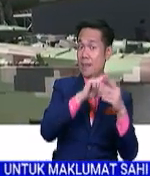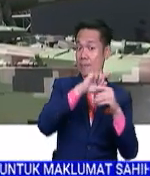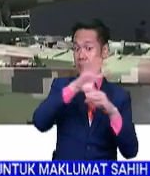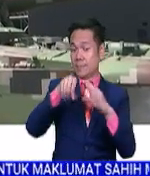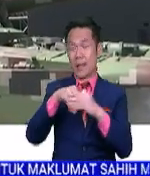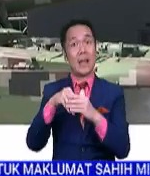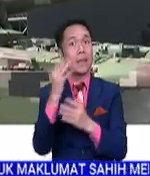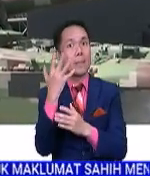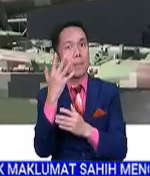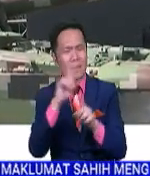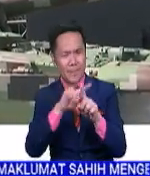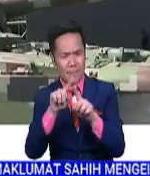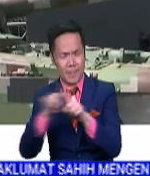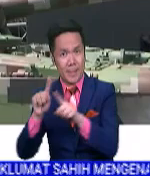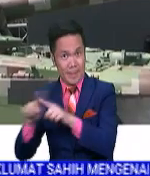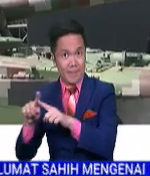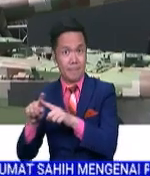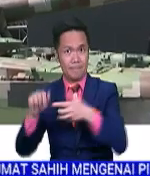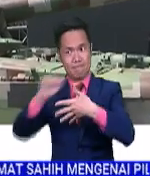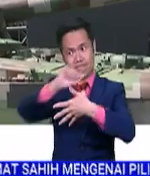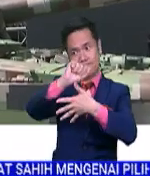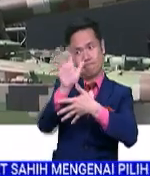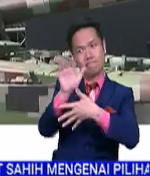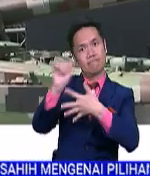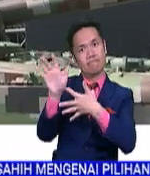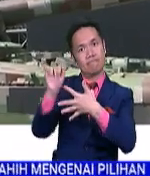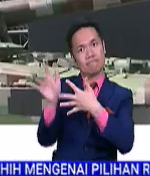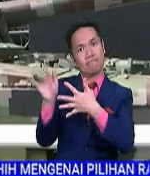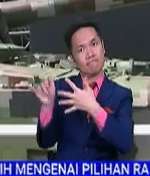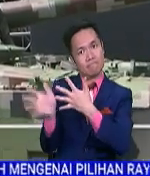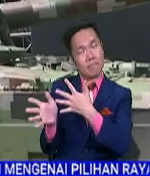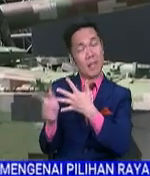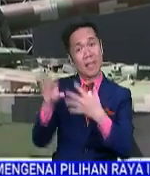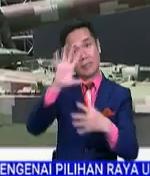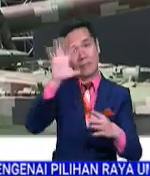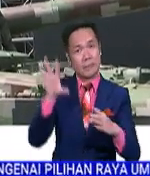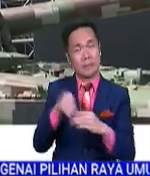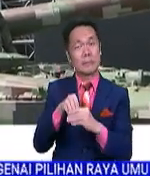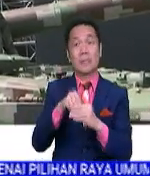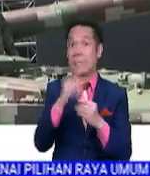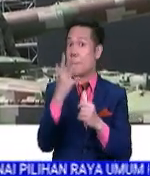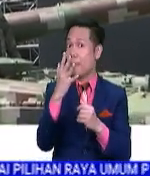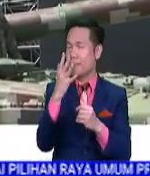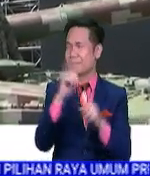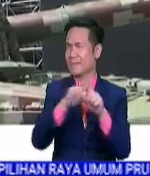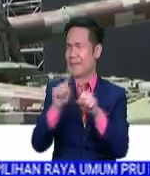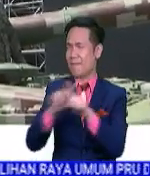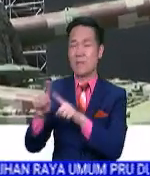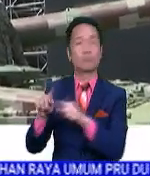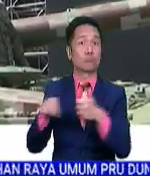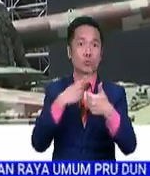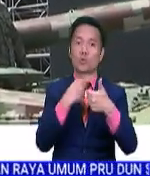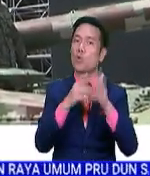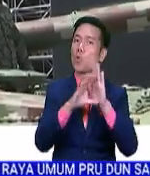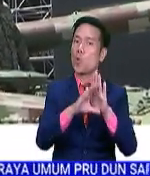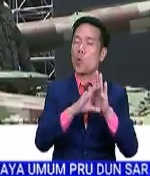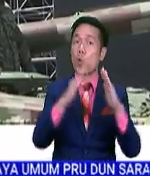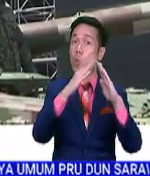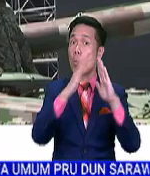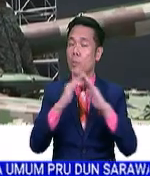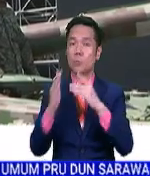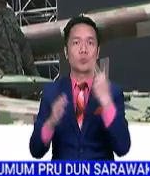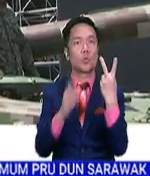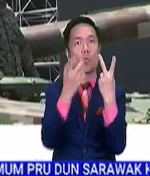inisiatif di bawah 6 aspirasi untuk dicapai dalam 100 hari. Dari sudut perumahan, 2,000